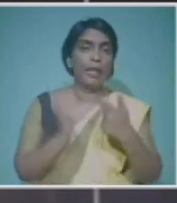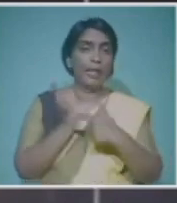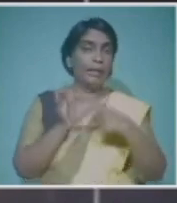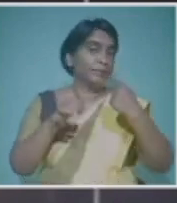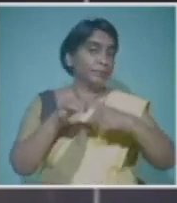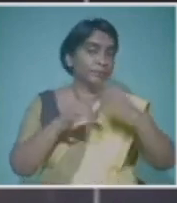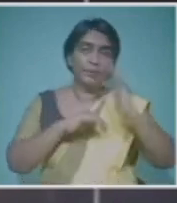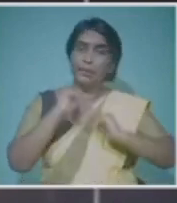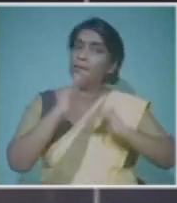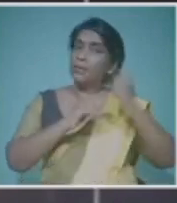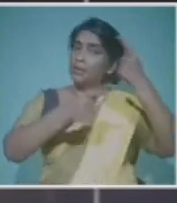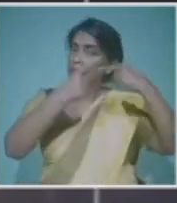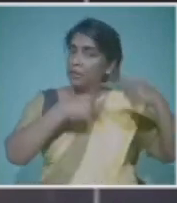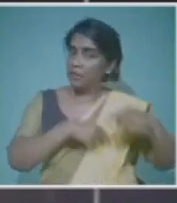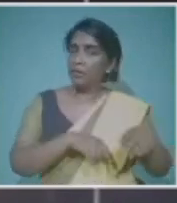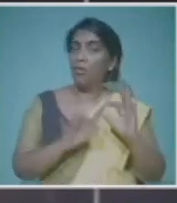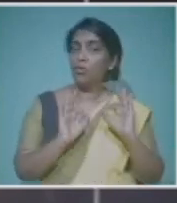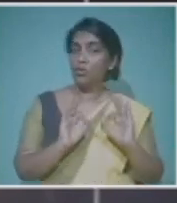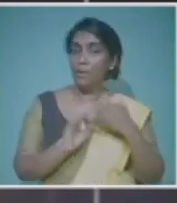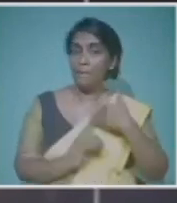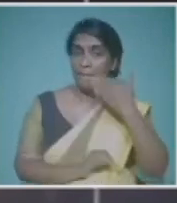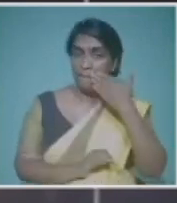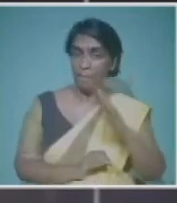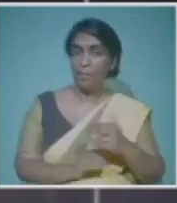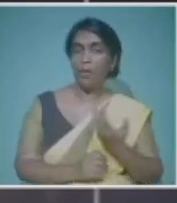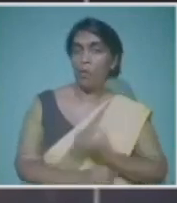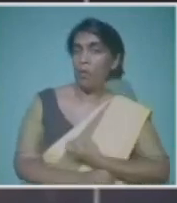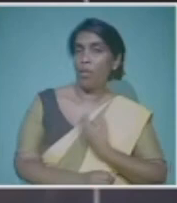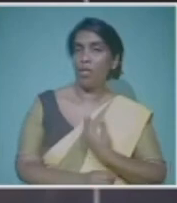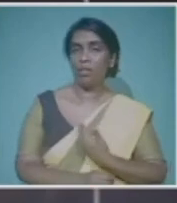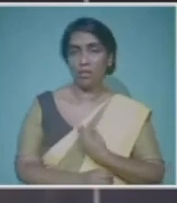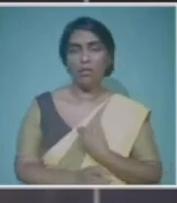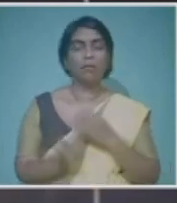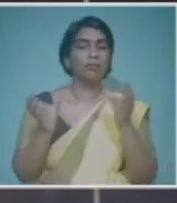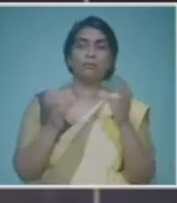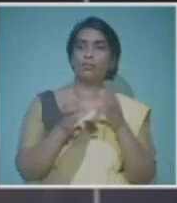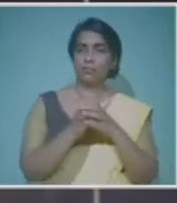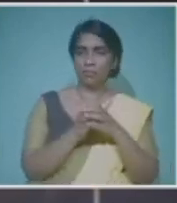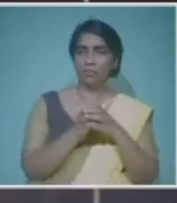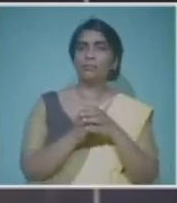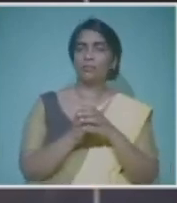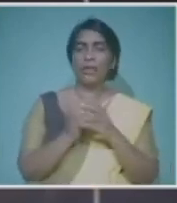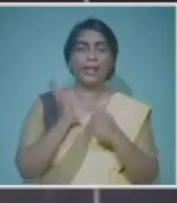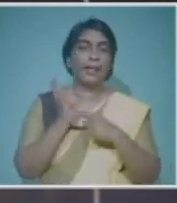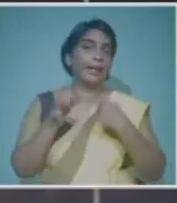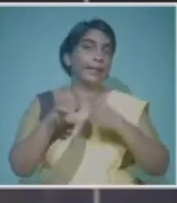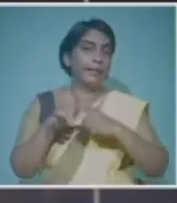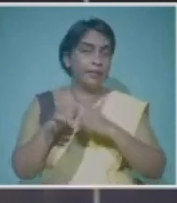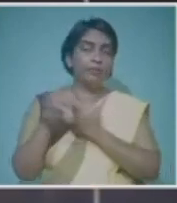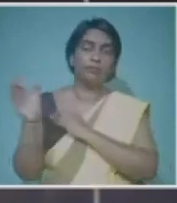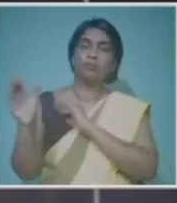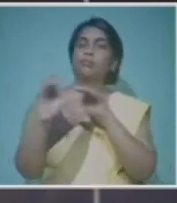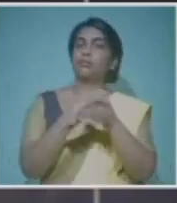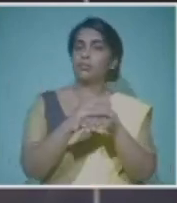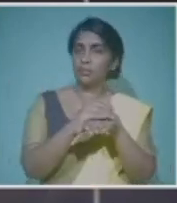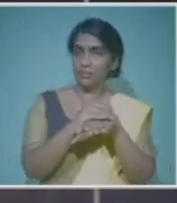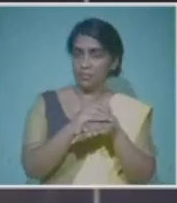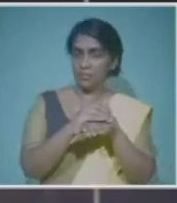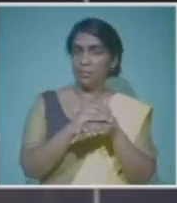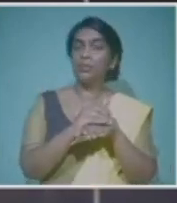ප්‍රසම්පාදන ක්‍රියාවලියේදී සුදුසුකම්ලත් උනන්දුවක් දක්වන පාර්ශවයන්ට ප්‍රසම්පාදනයට සහභාගී වීම